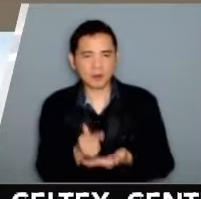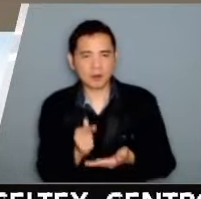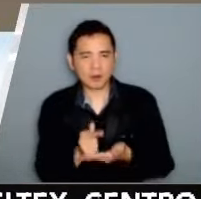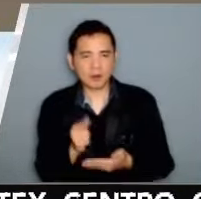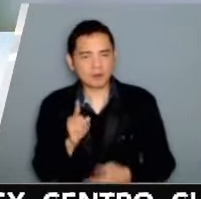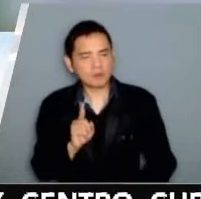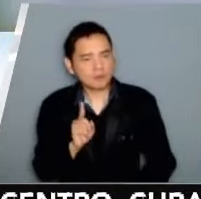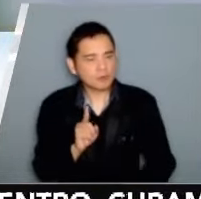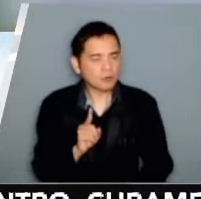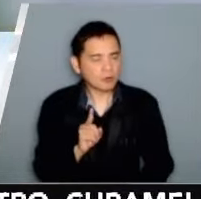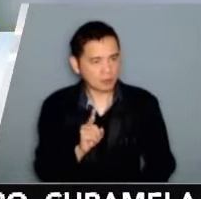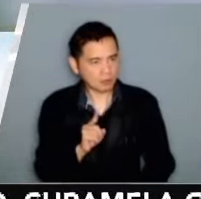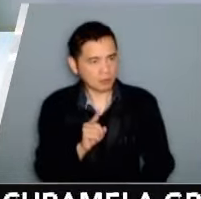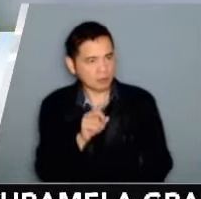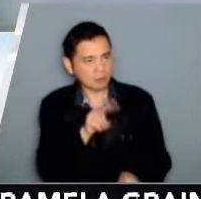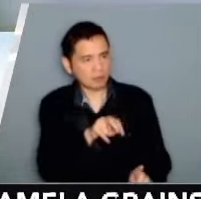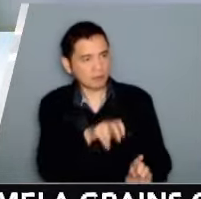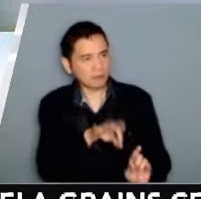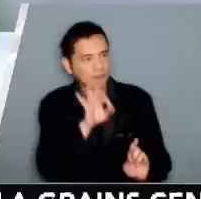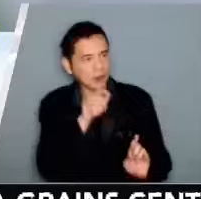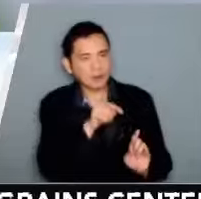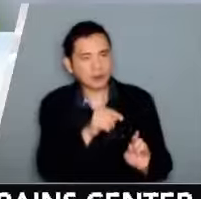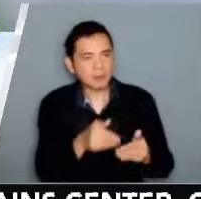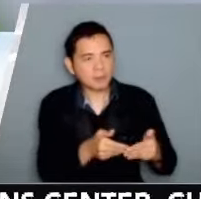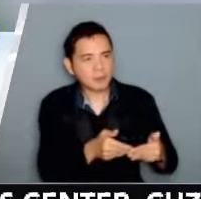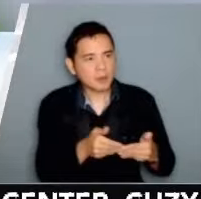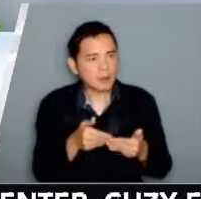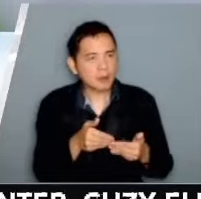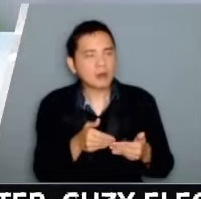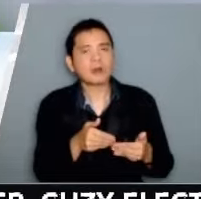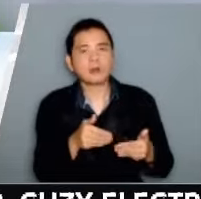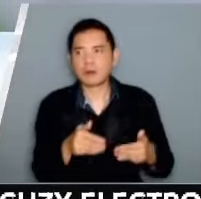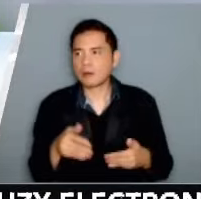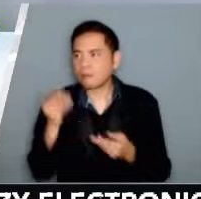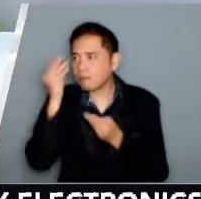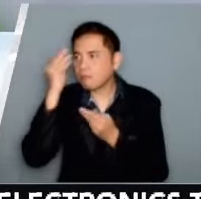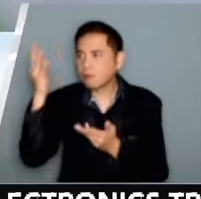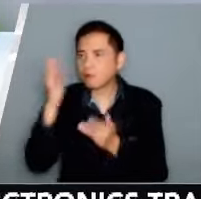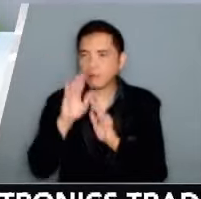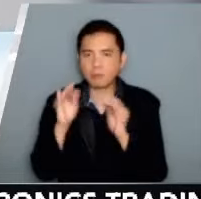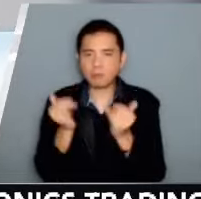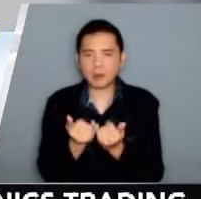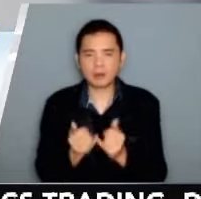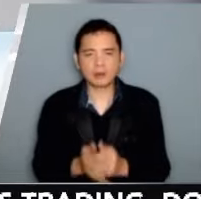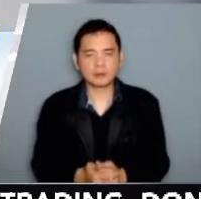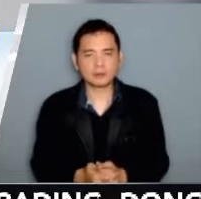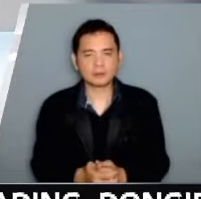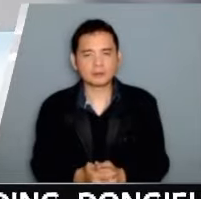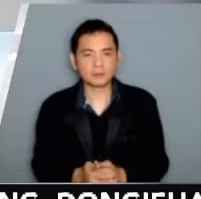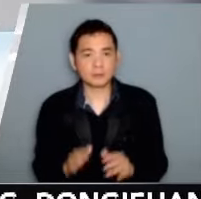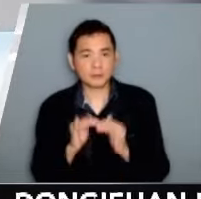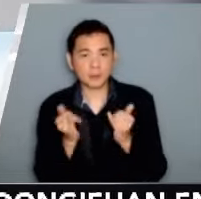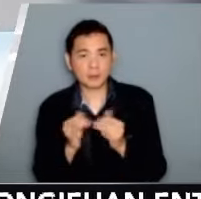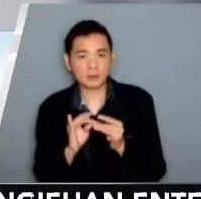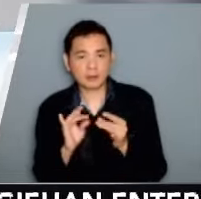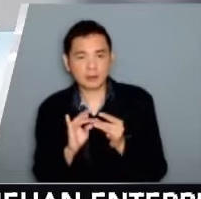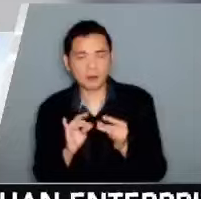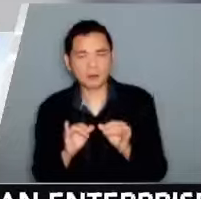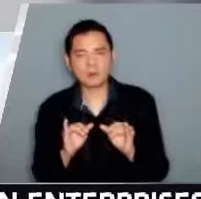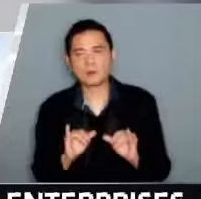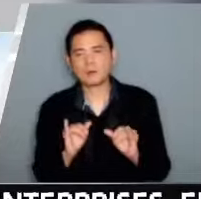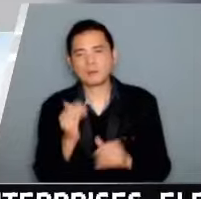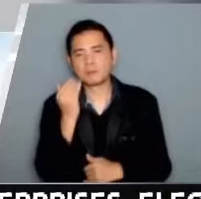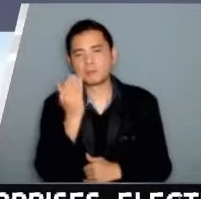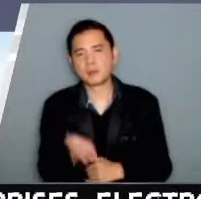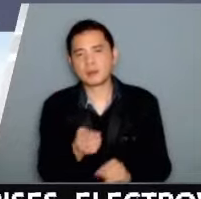sanggol habang nangunguha ng mga basura. Agad niya yung ipinaalam sa mga otoridad. Ayon sa barangay, iba na ang kulay at patay na ang sanggol